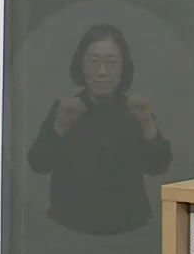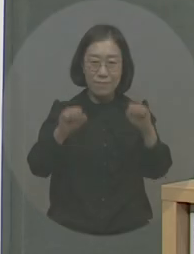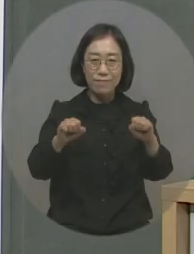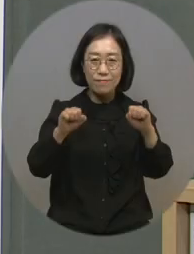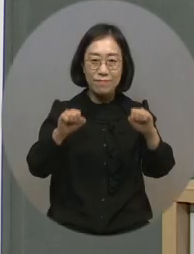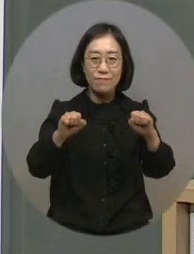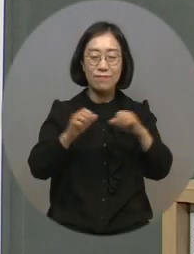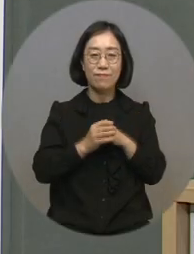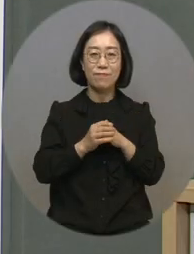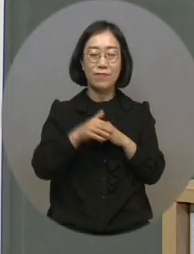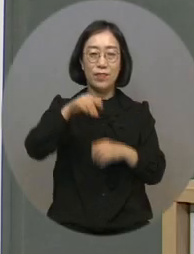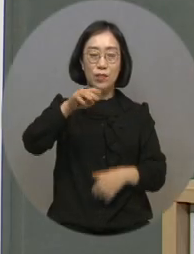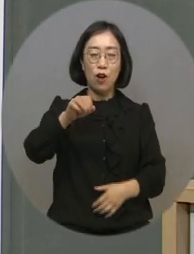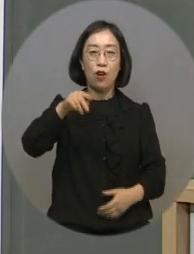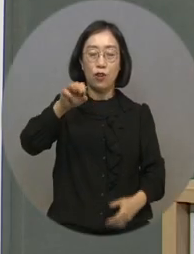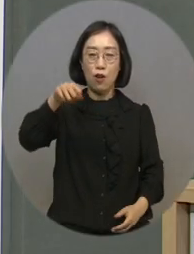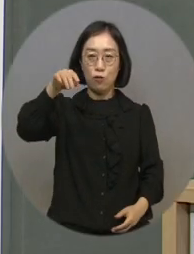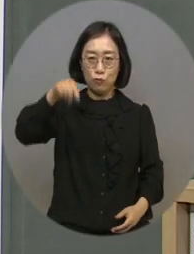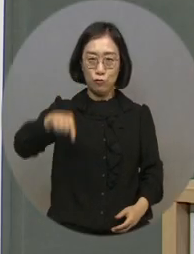안녕하십니까. 정경수입니다.